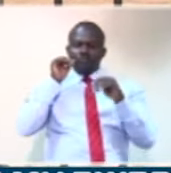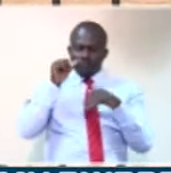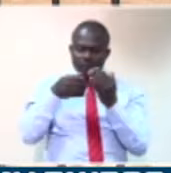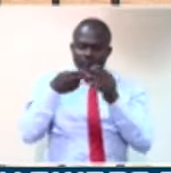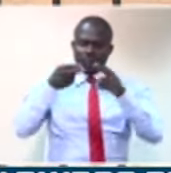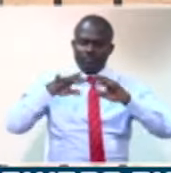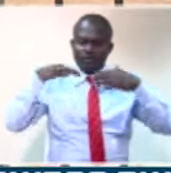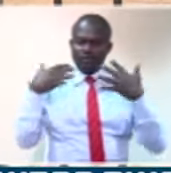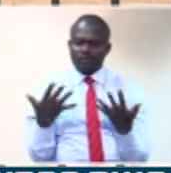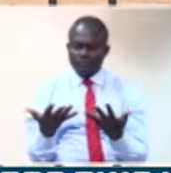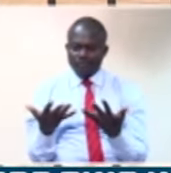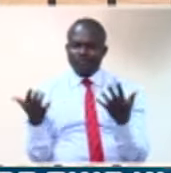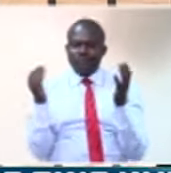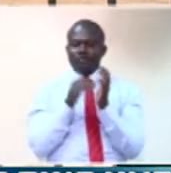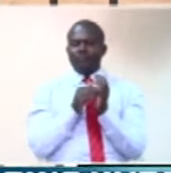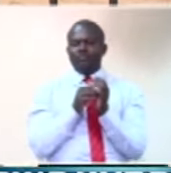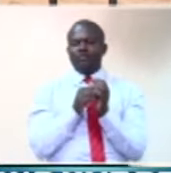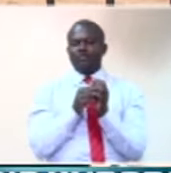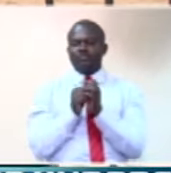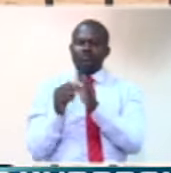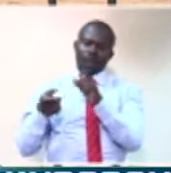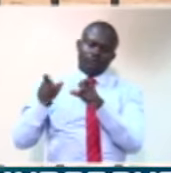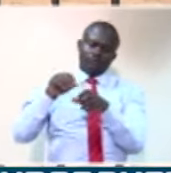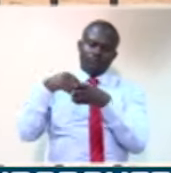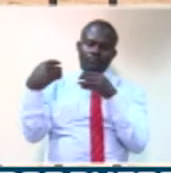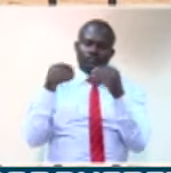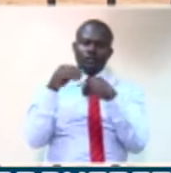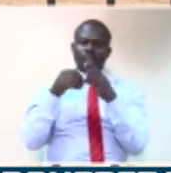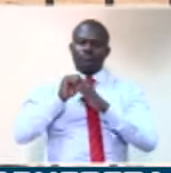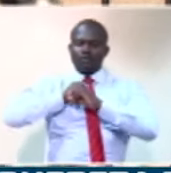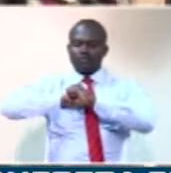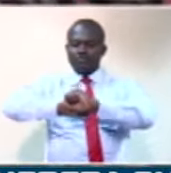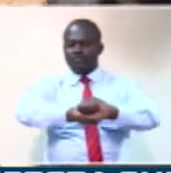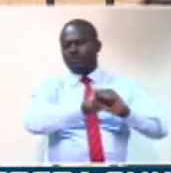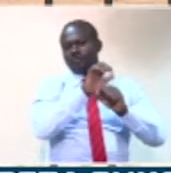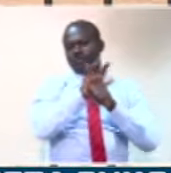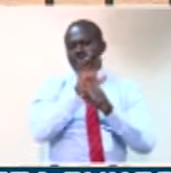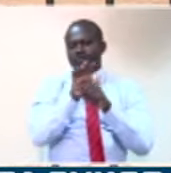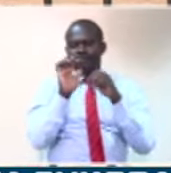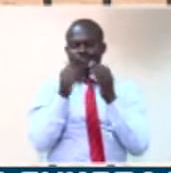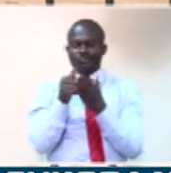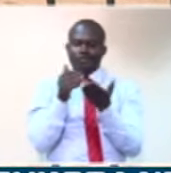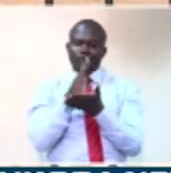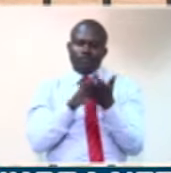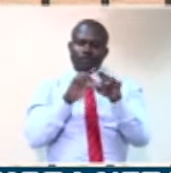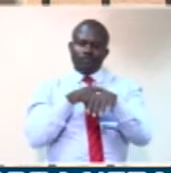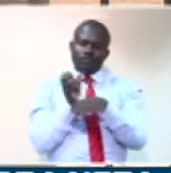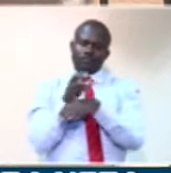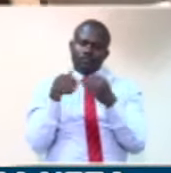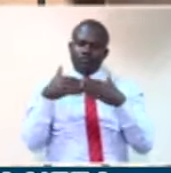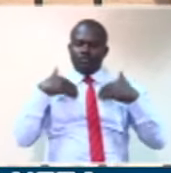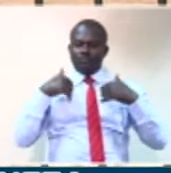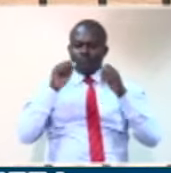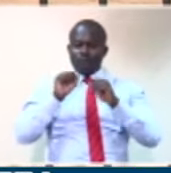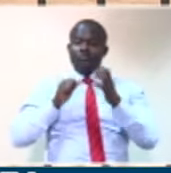bimeze ikindi wenda bakatwongerera n'ibikoresho by'ubwirinzi cyane ko hari ubwo umujyanama w'ubuzima